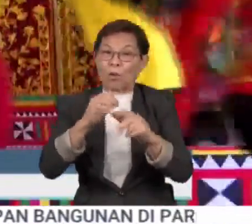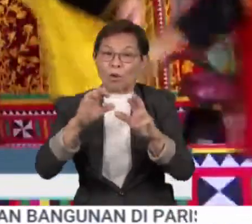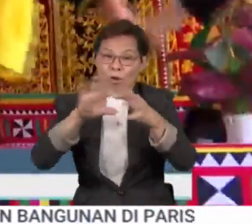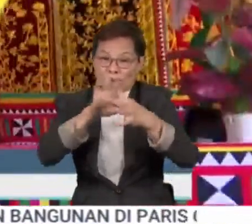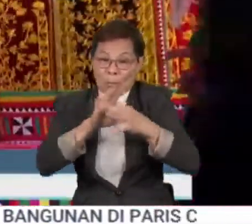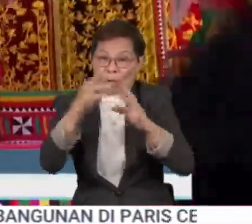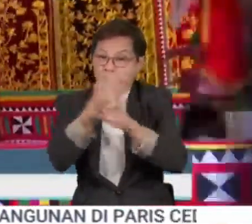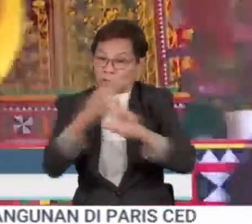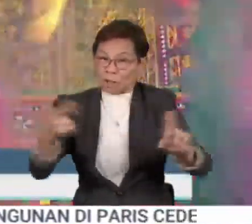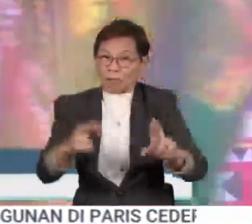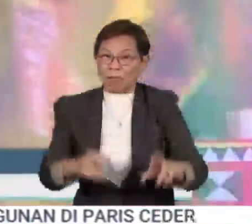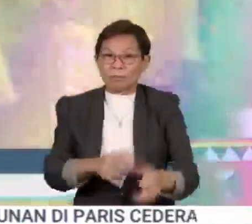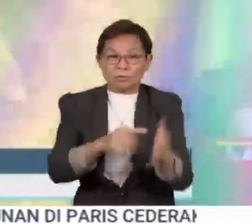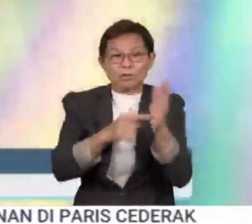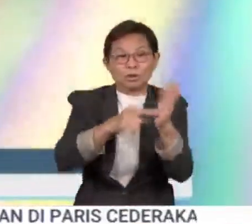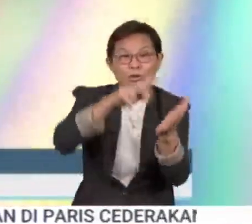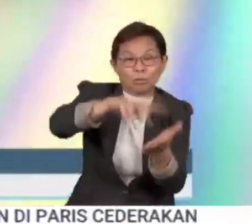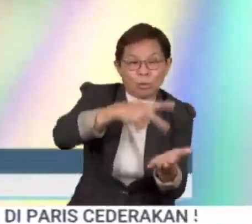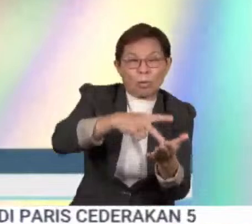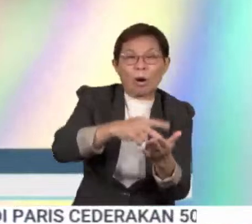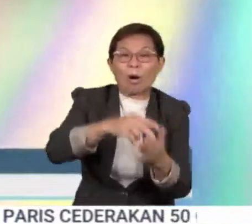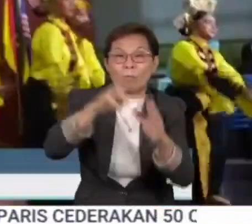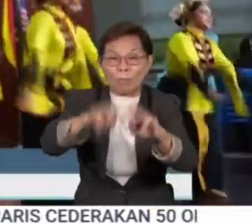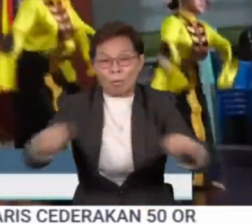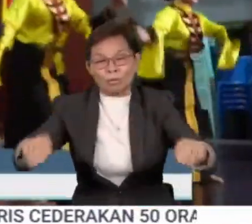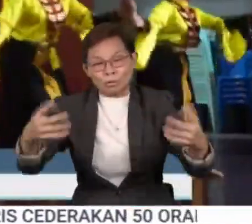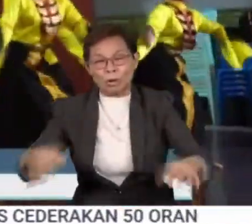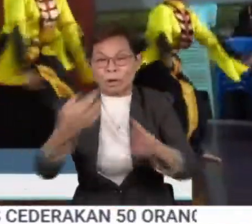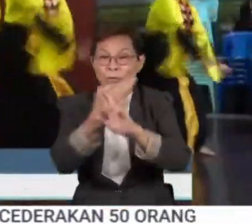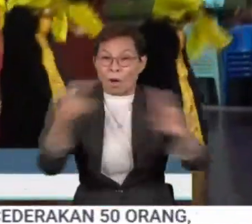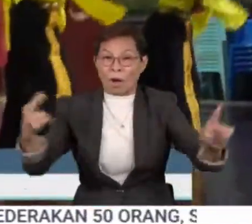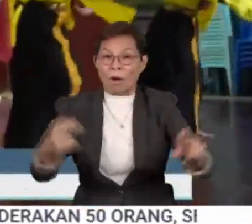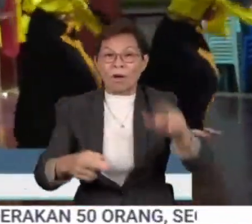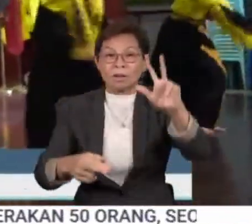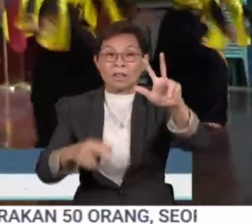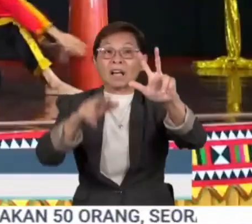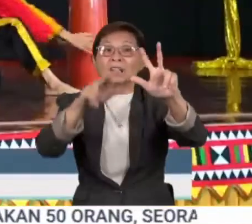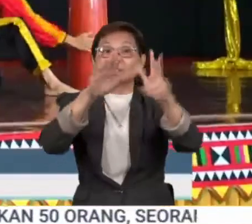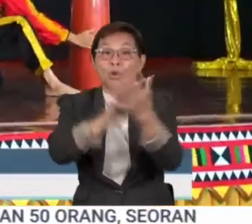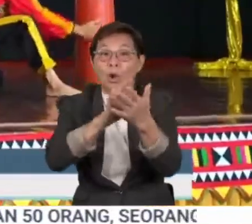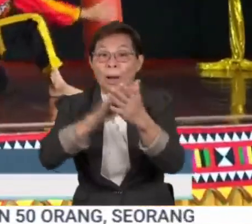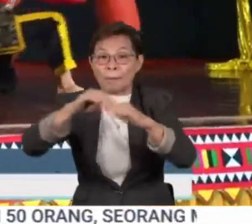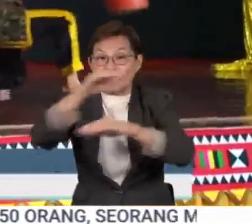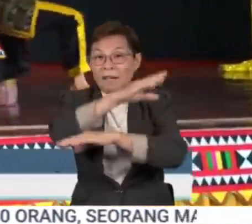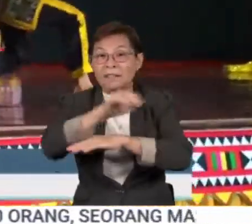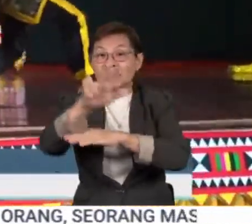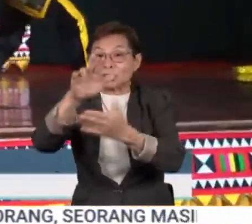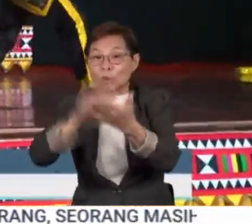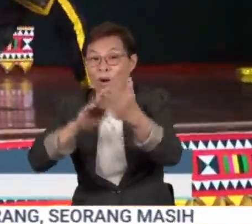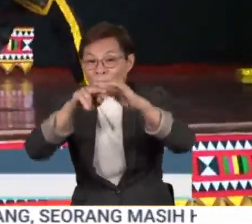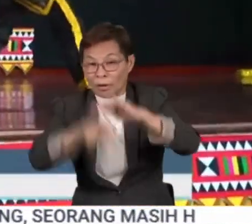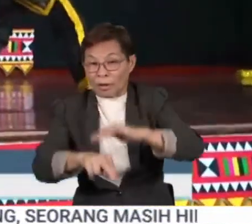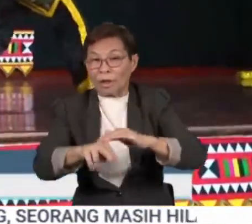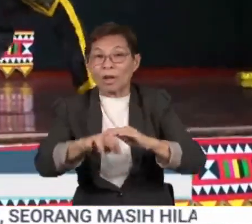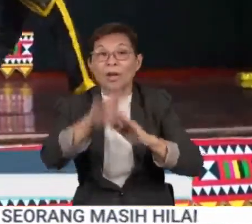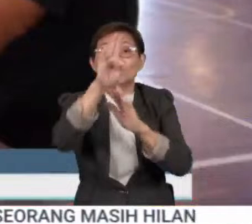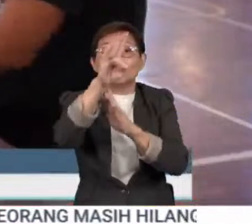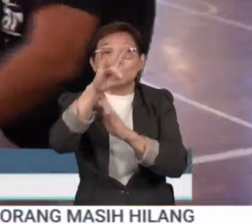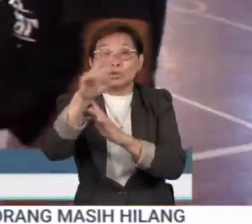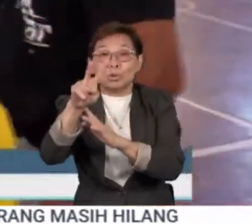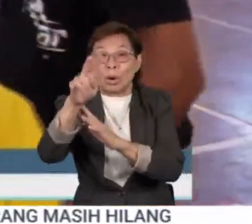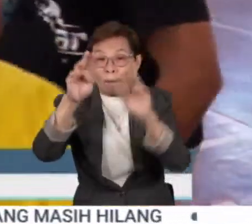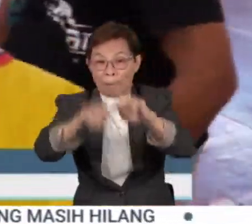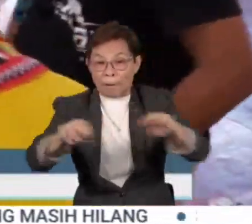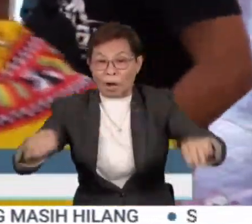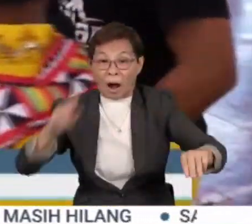persembahan selingan kita, mereka telah pun bersedia. Sebanyak 3 sekolah menengah dan 3 sekolah rendah membabitkan 72